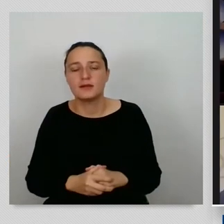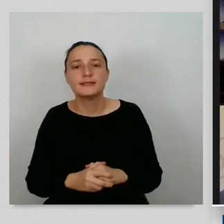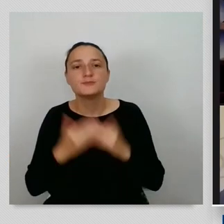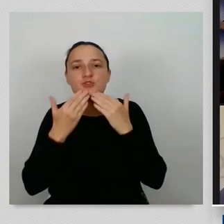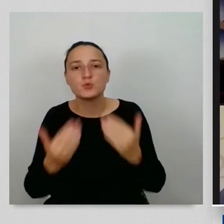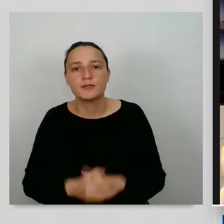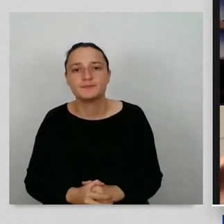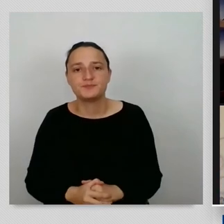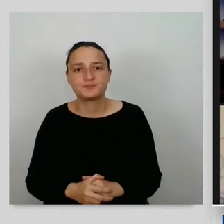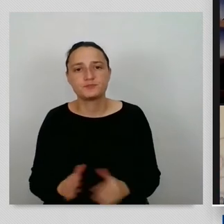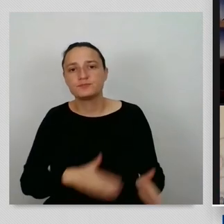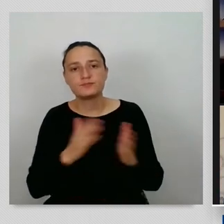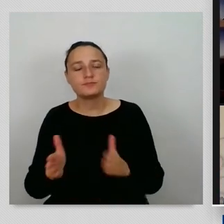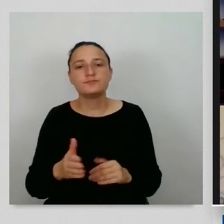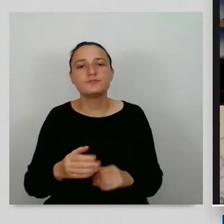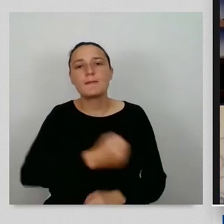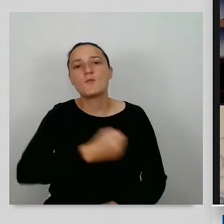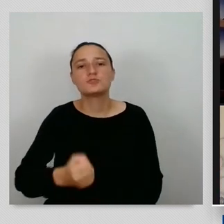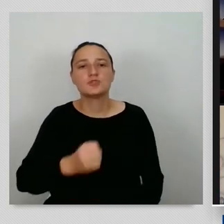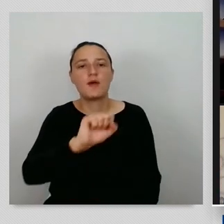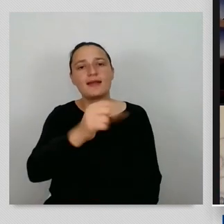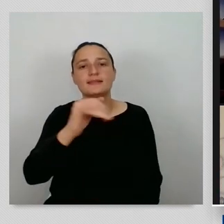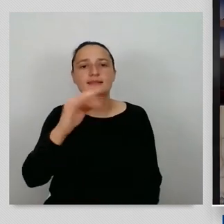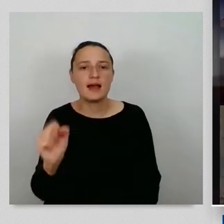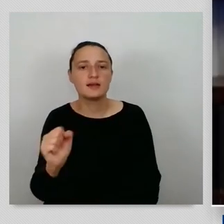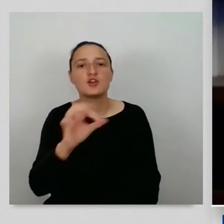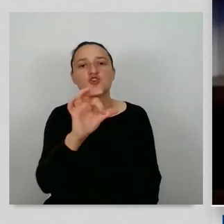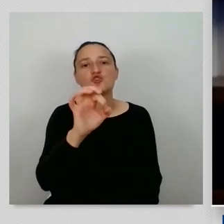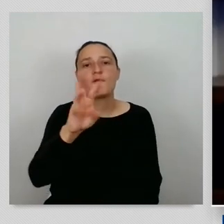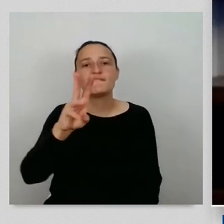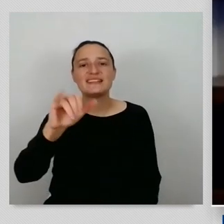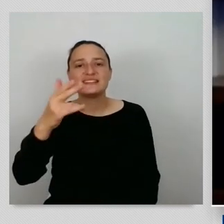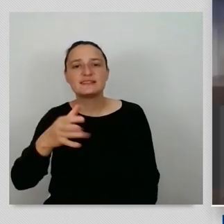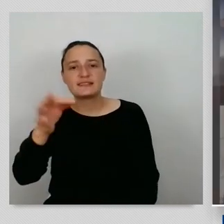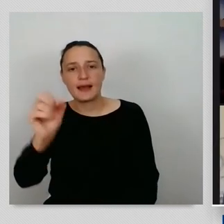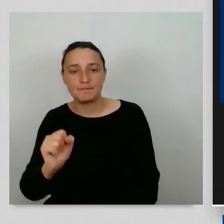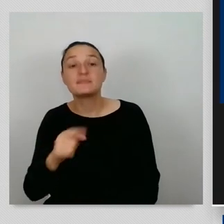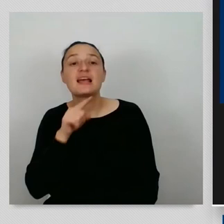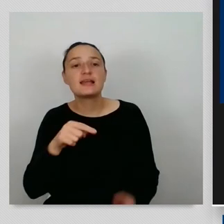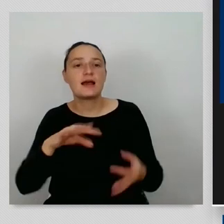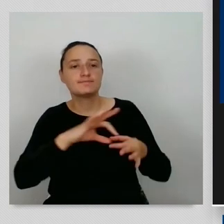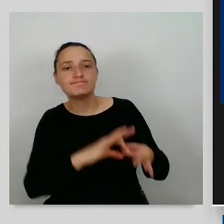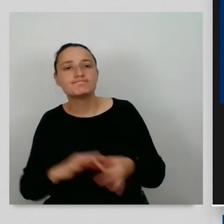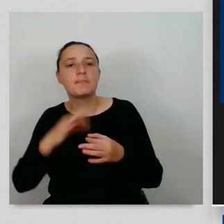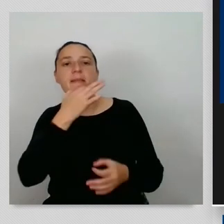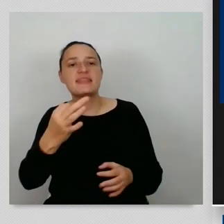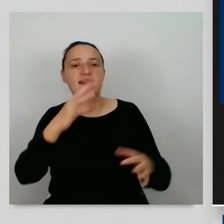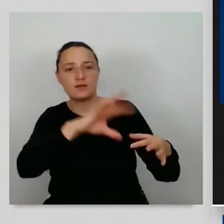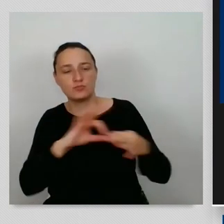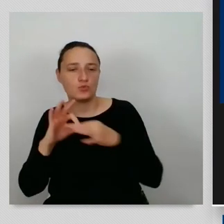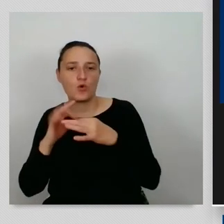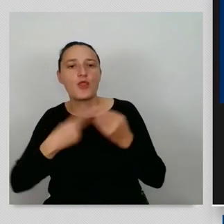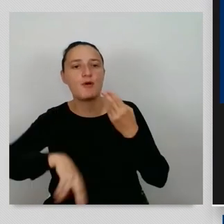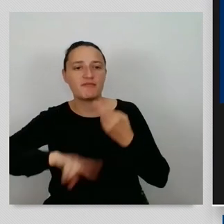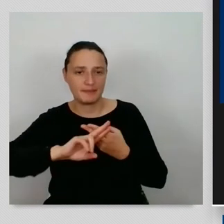serdecznie. Pani poseł Anita Sowińska, zapraszam. Ja odniosę się do pytania pana redaktora, ponieważ pytanie było,